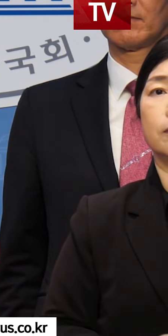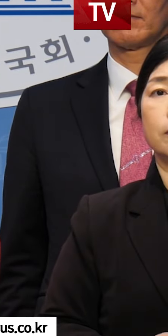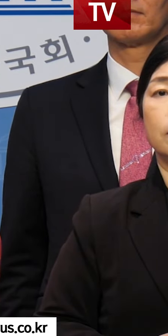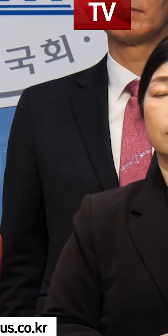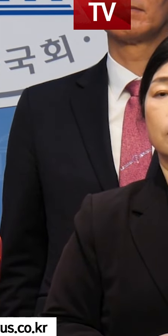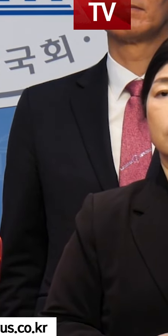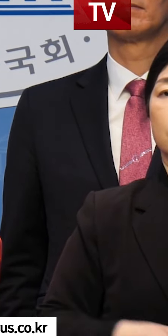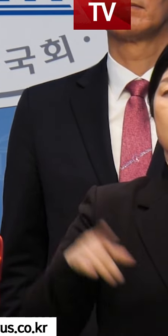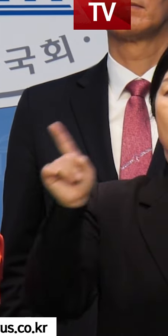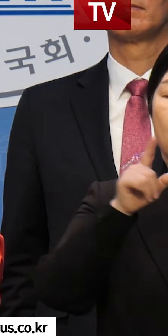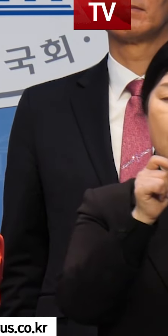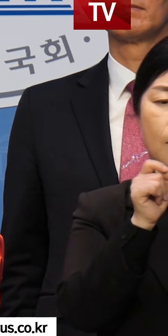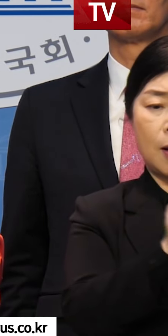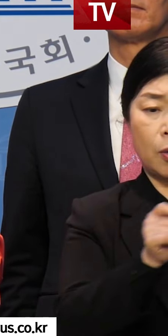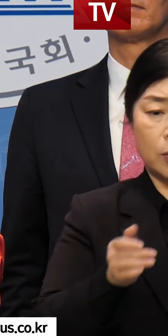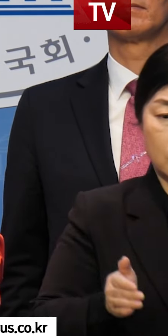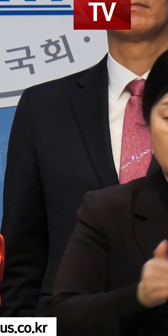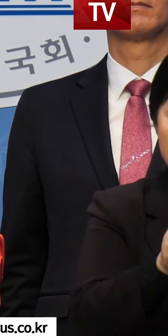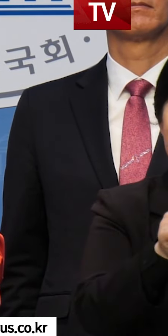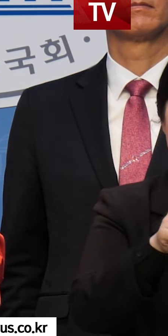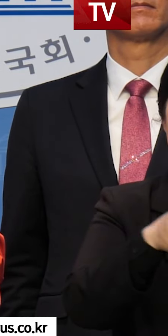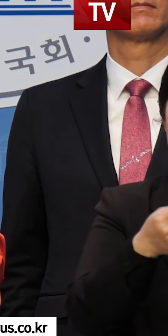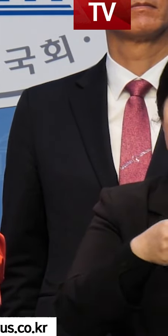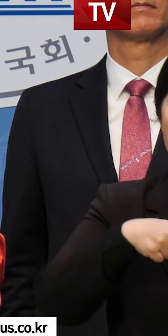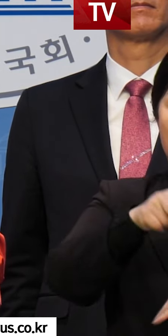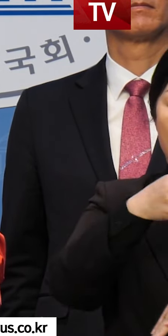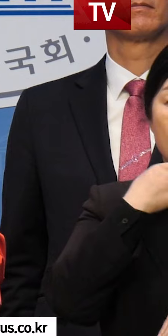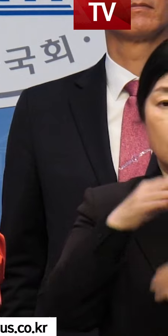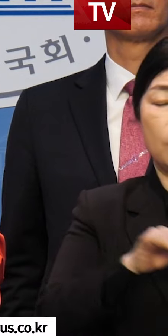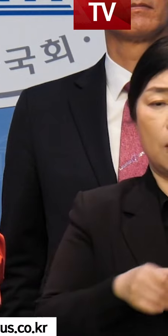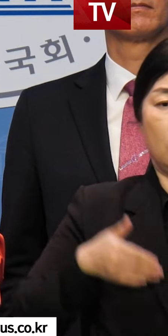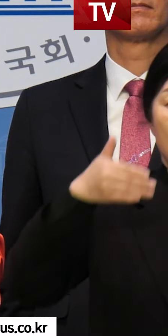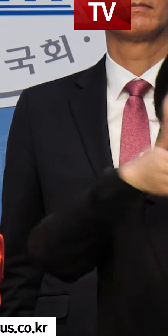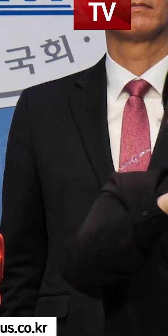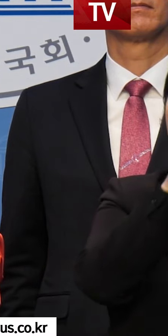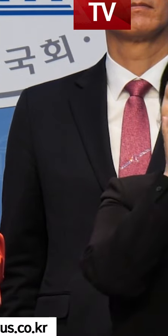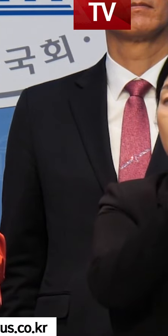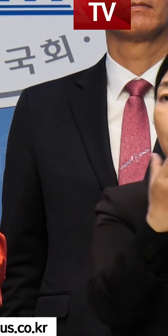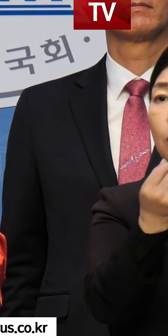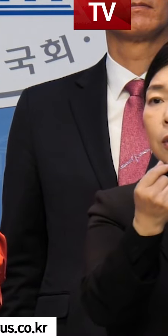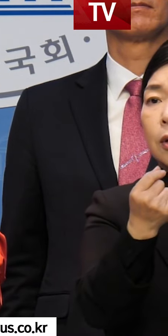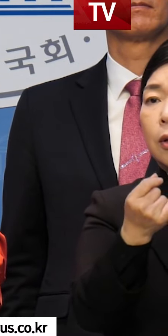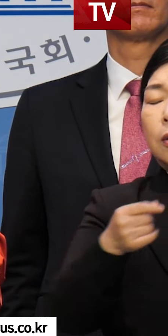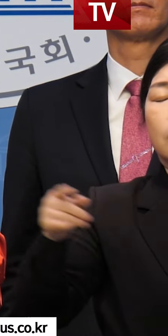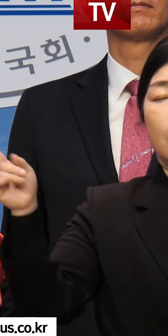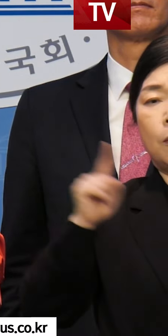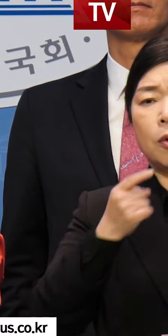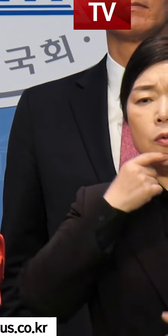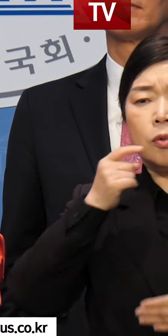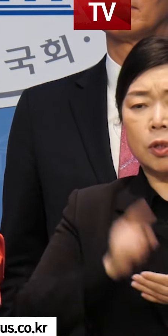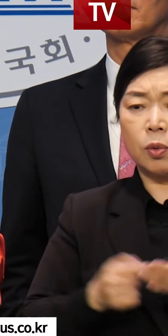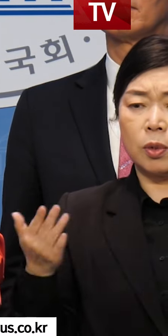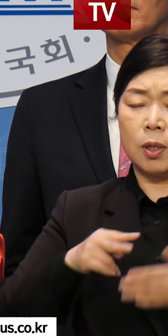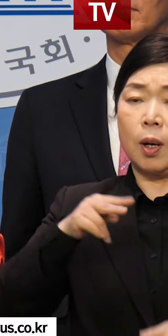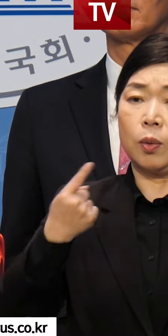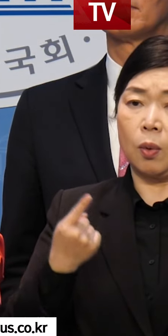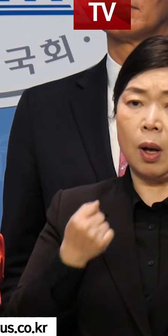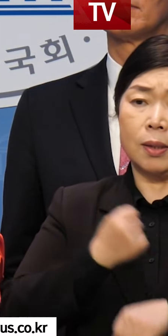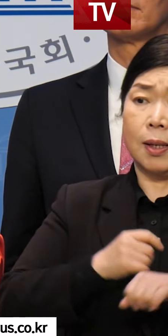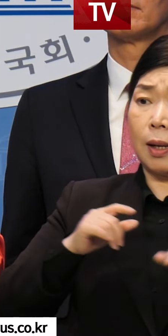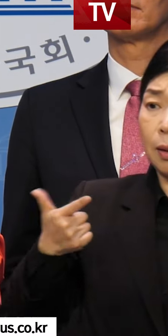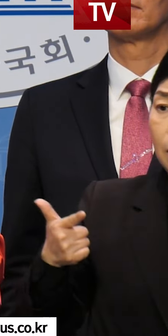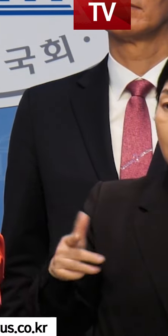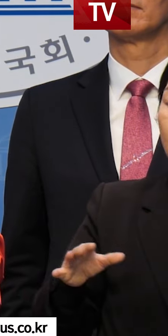아무리 가까운 길이라도 가지 않으면 도달하지 못하고 아무리 쉬운 일이라도